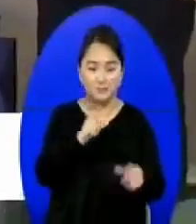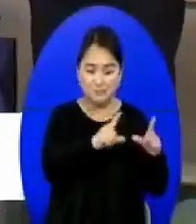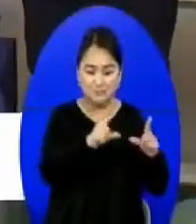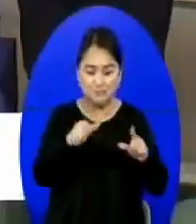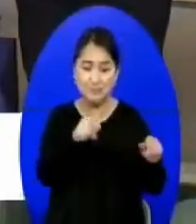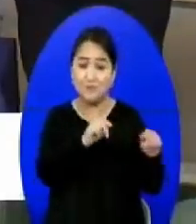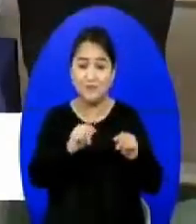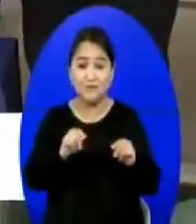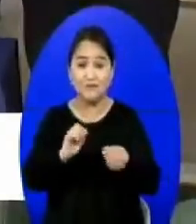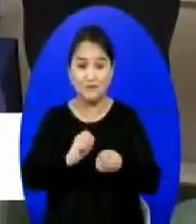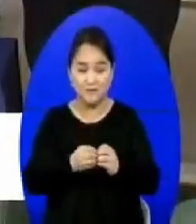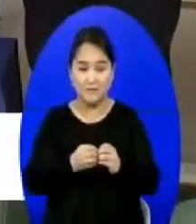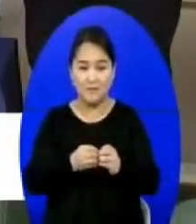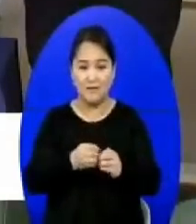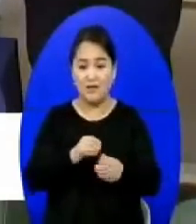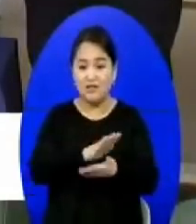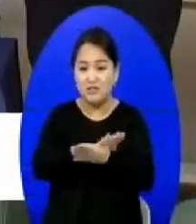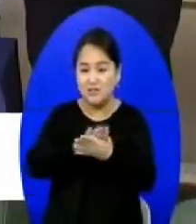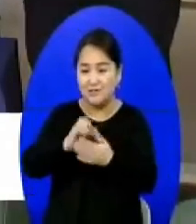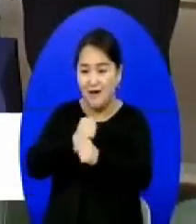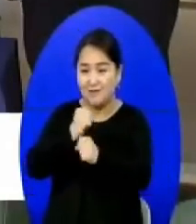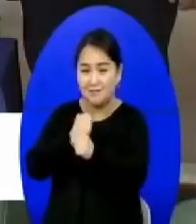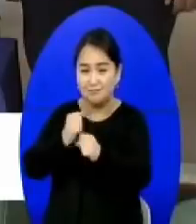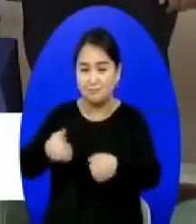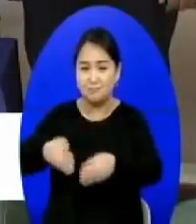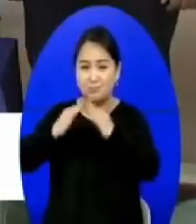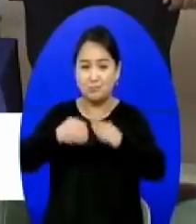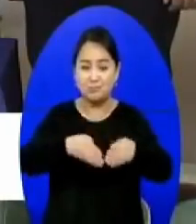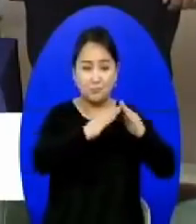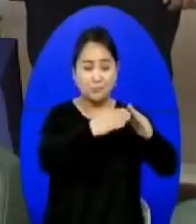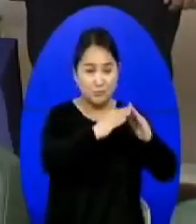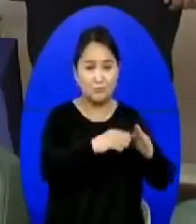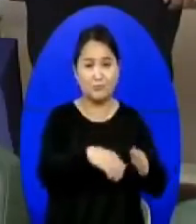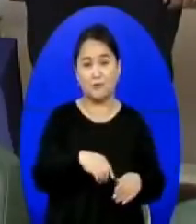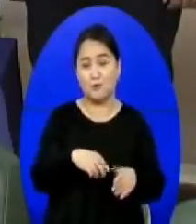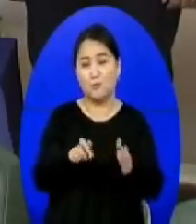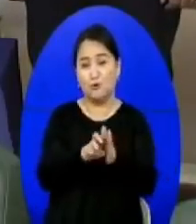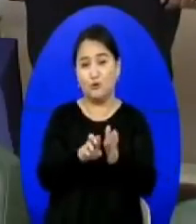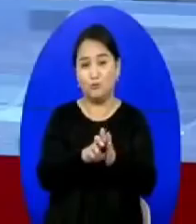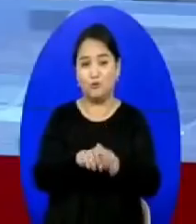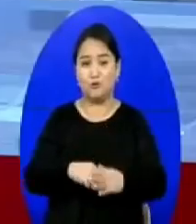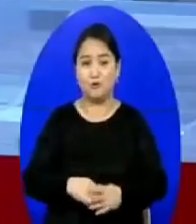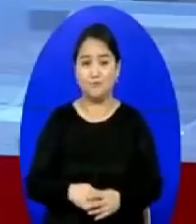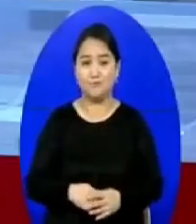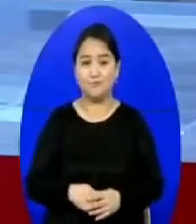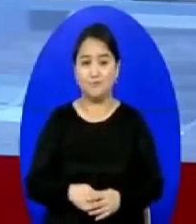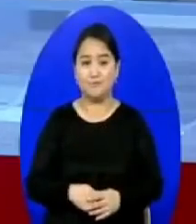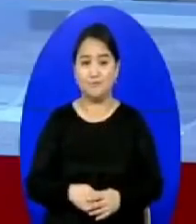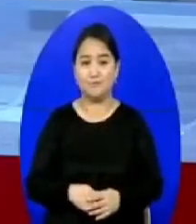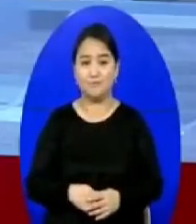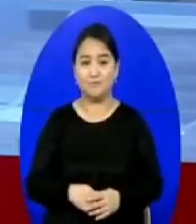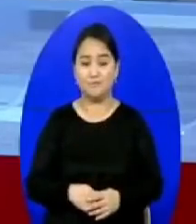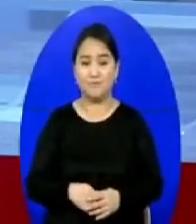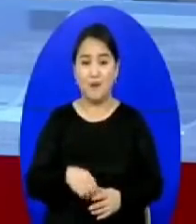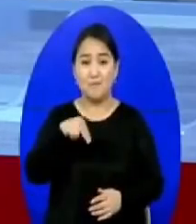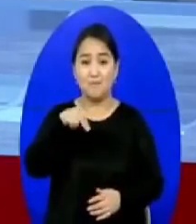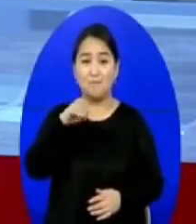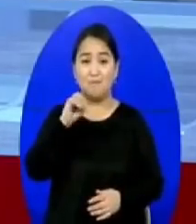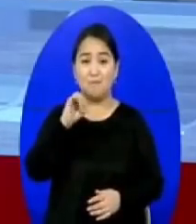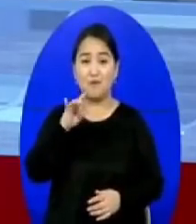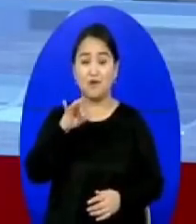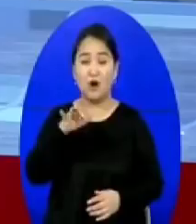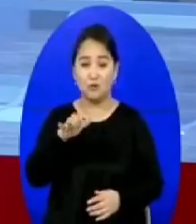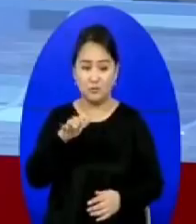ажлын байр шинээр бий болох боломж бүрдэнэ гэж хөтөлбөрийн захирал ярьж байсан юм. Петровск группес